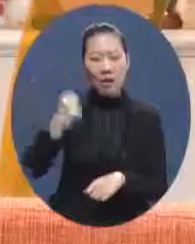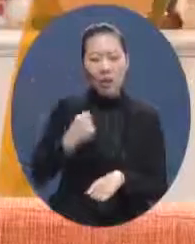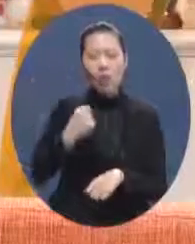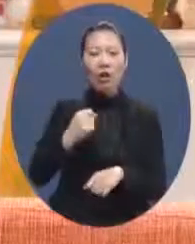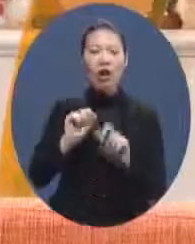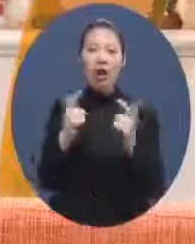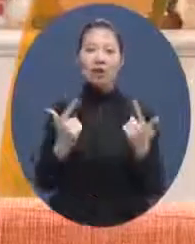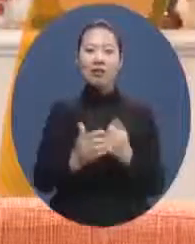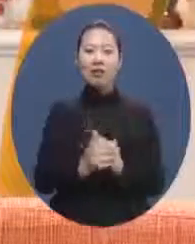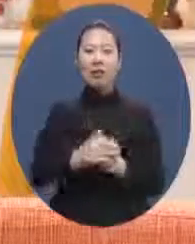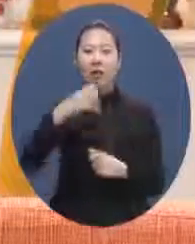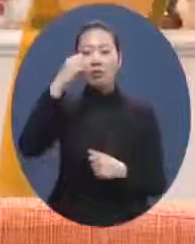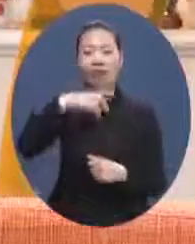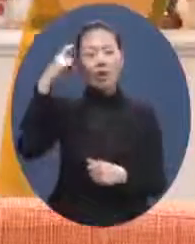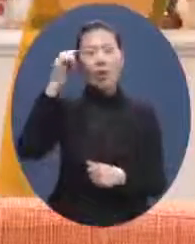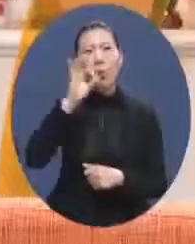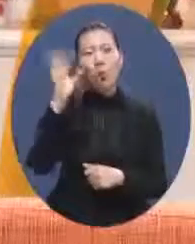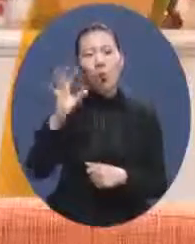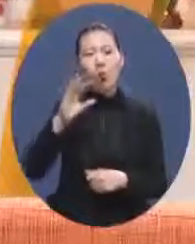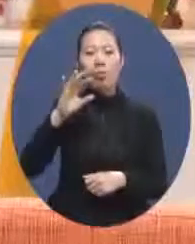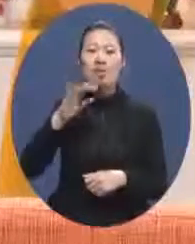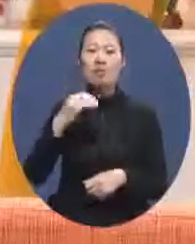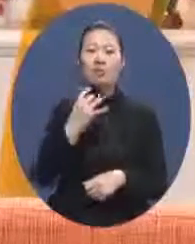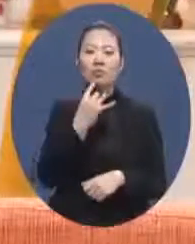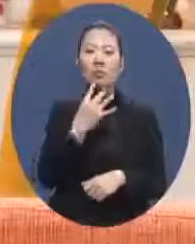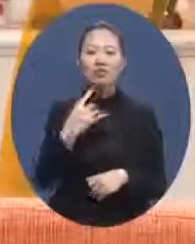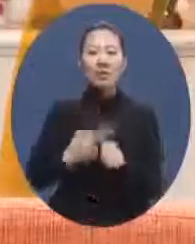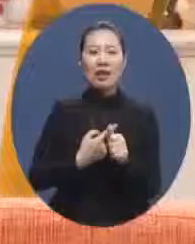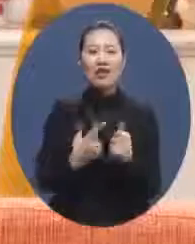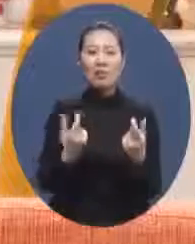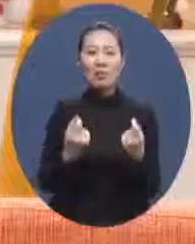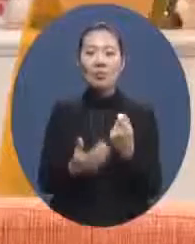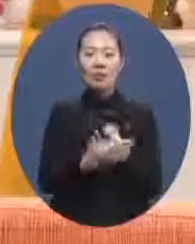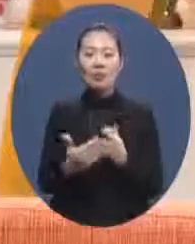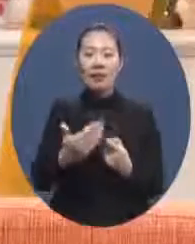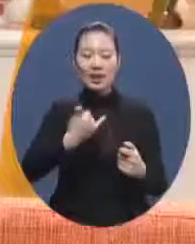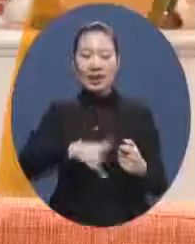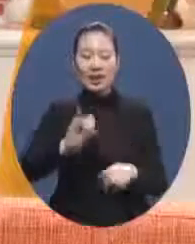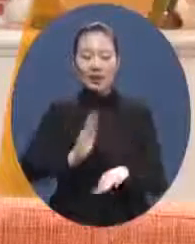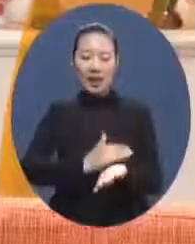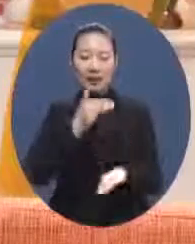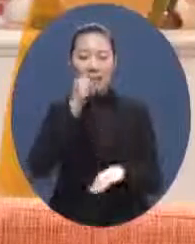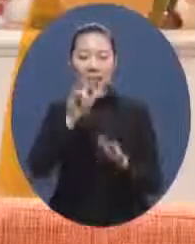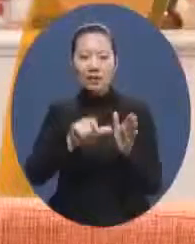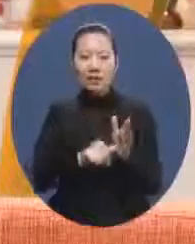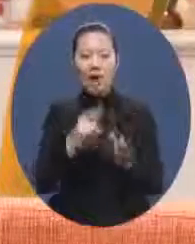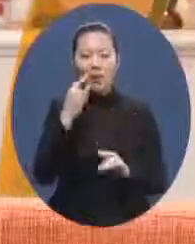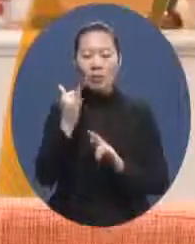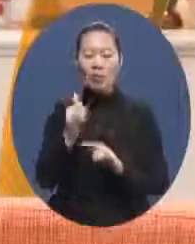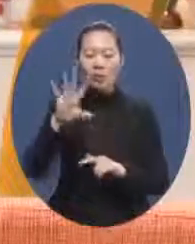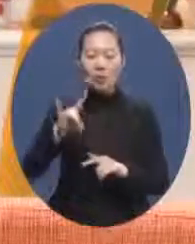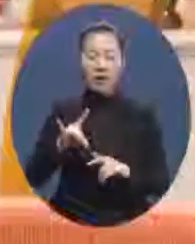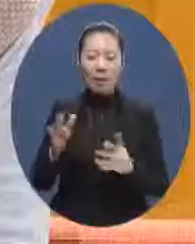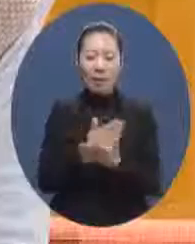미치지 못해서 그냥 그렇죠. 하는 거예요. 그렇기 때문에 아이가 잘못을 했을 때 부모님은 먼저 판단을 하셔야